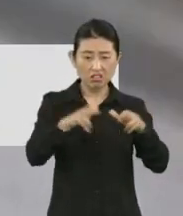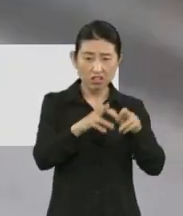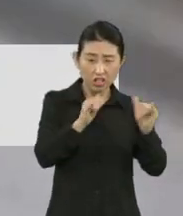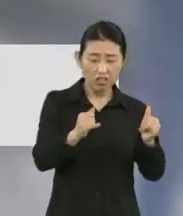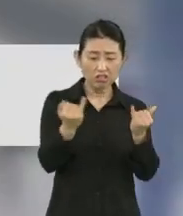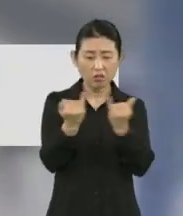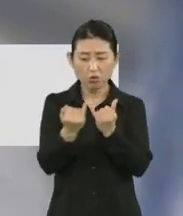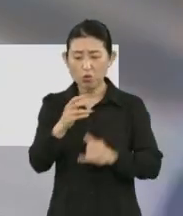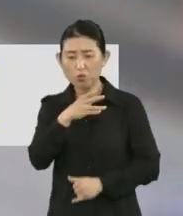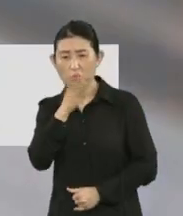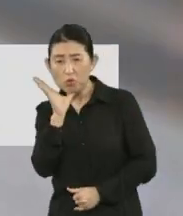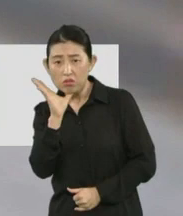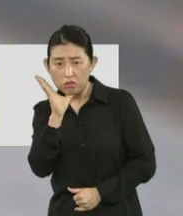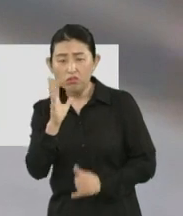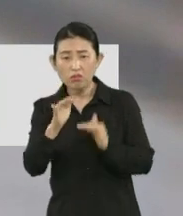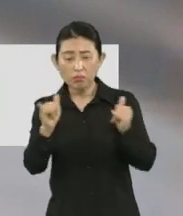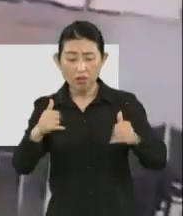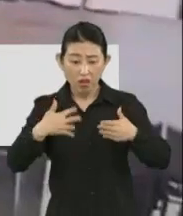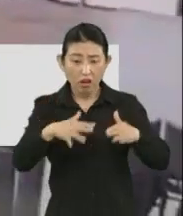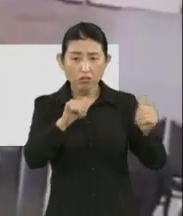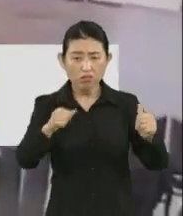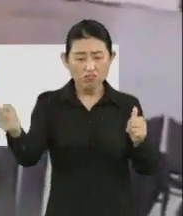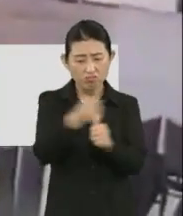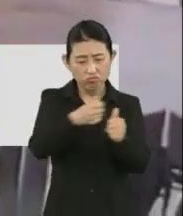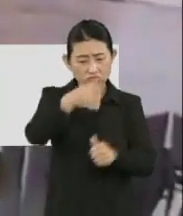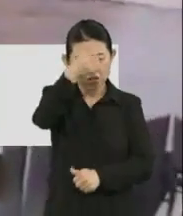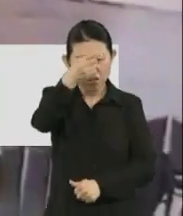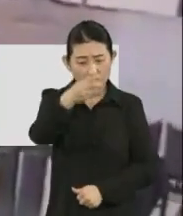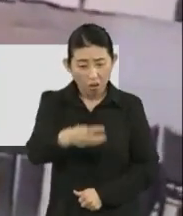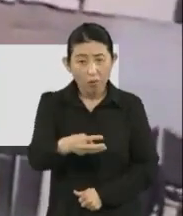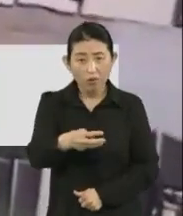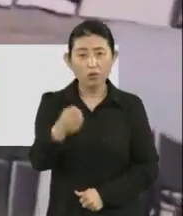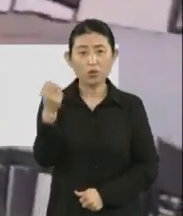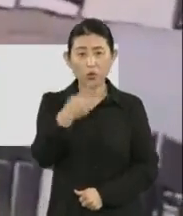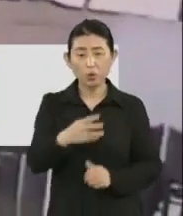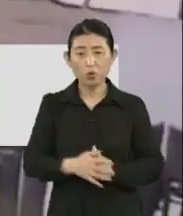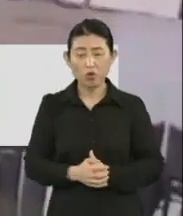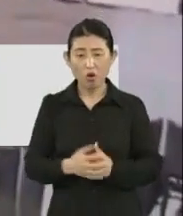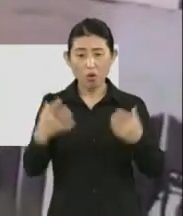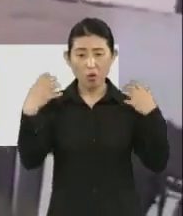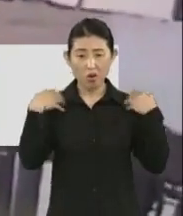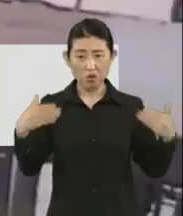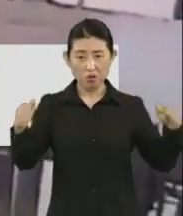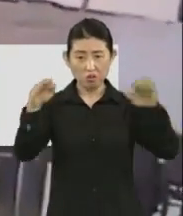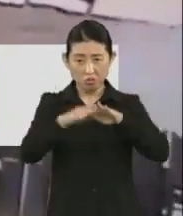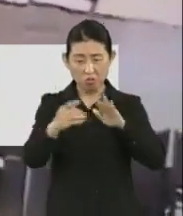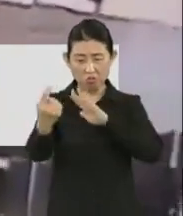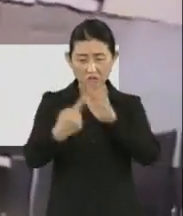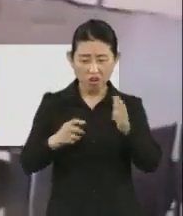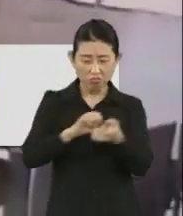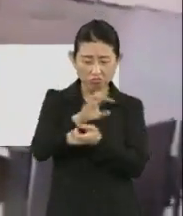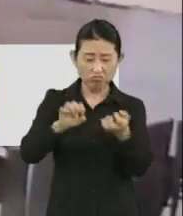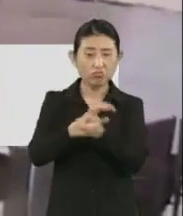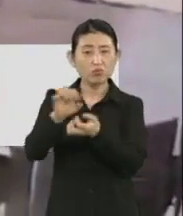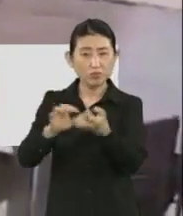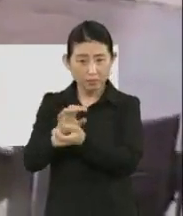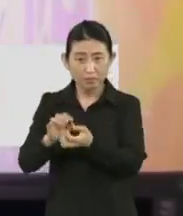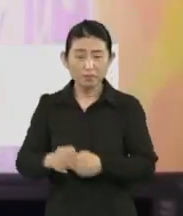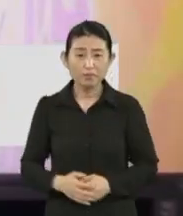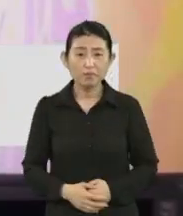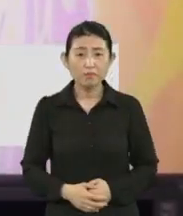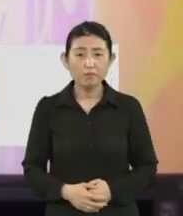장애인과 여성, 노인 등 상대적 약자들을 상습적으로 폭행하거나 관공서에서 수차례 행패를 부린 경우들이